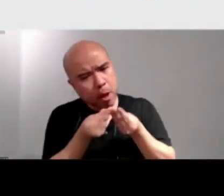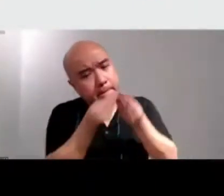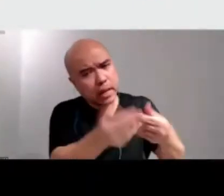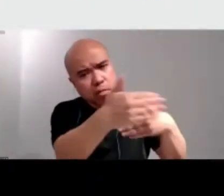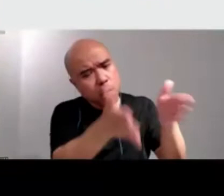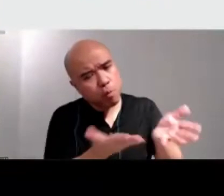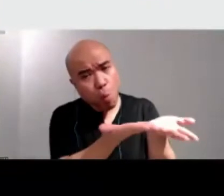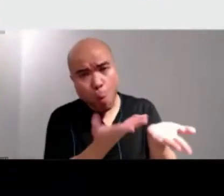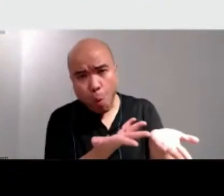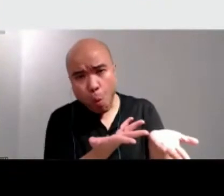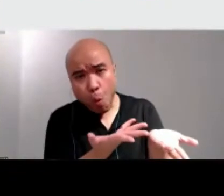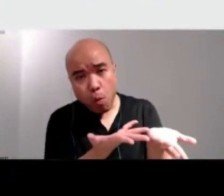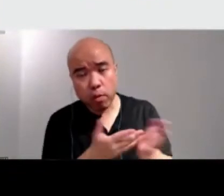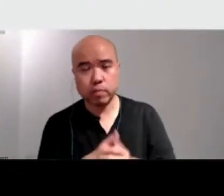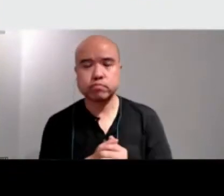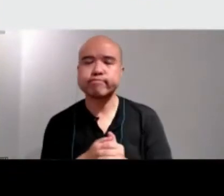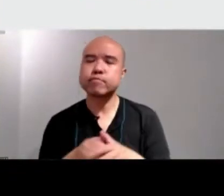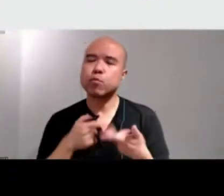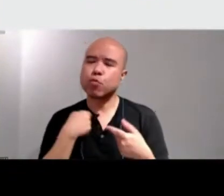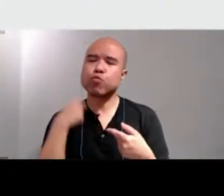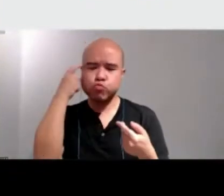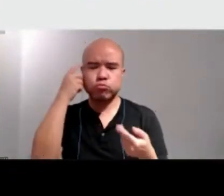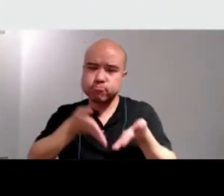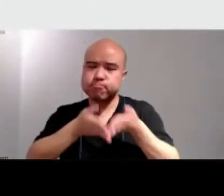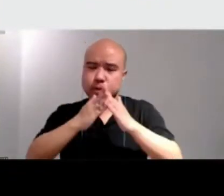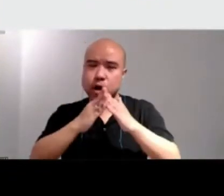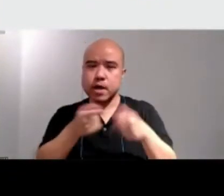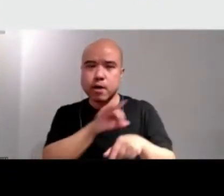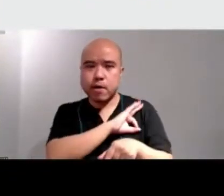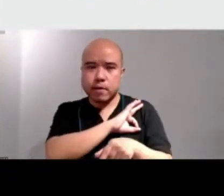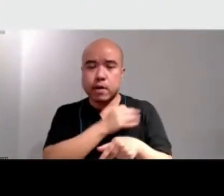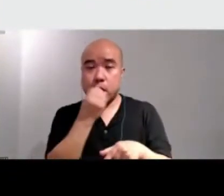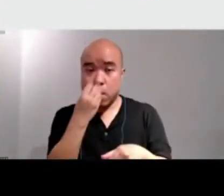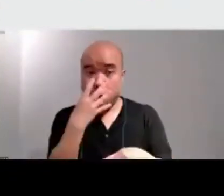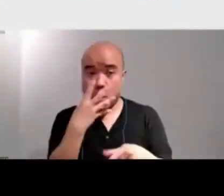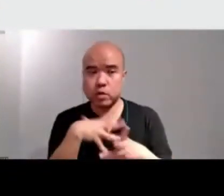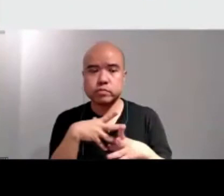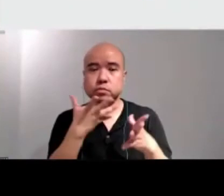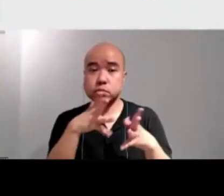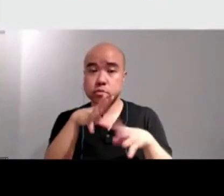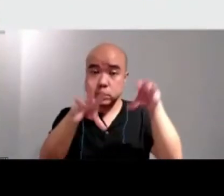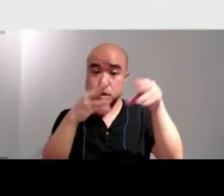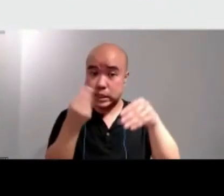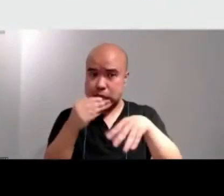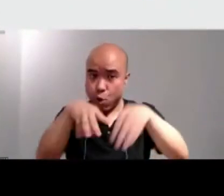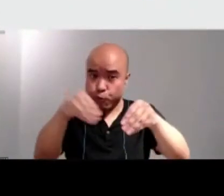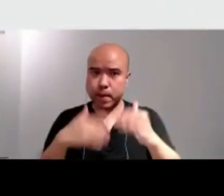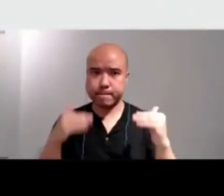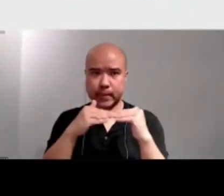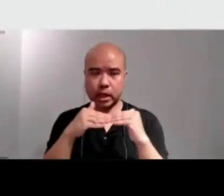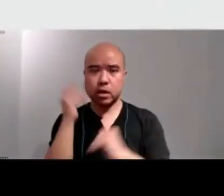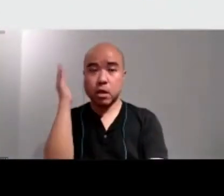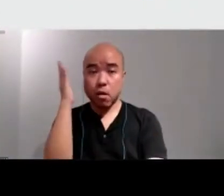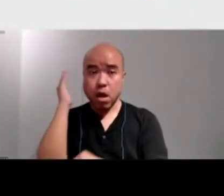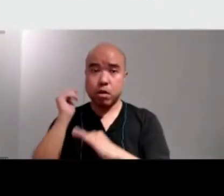所以我就開始了這個善遊的這個概念，在香港做一個籌款的平台，透過講座